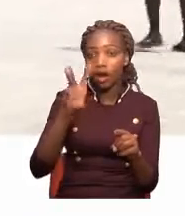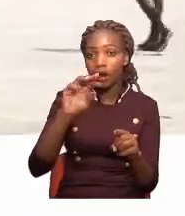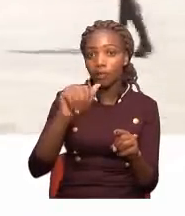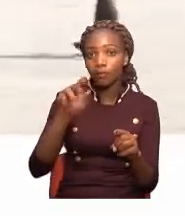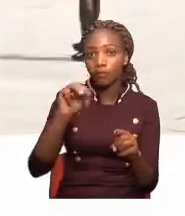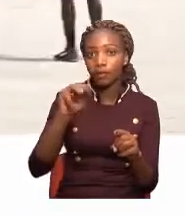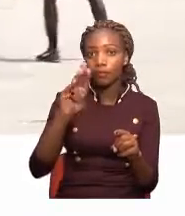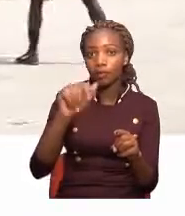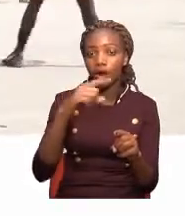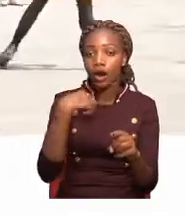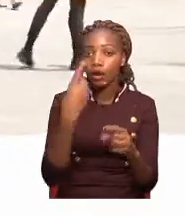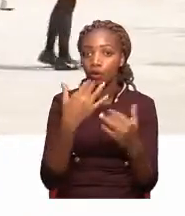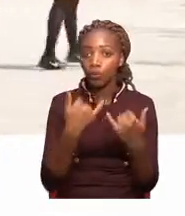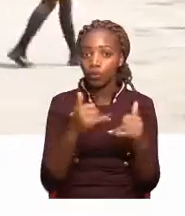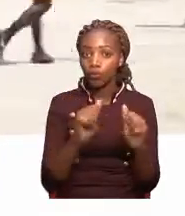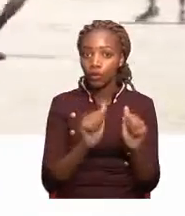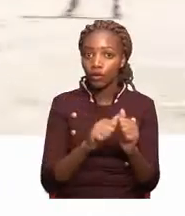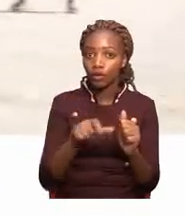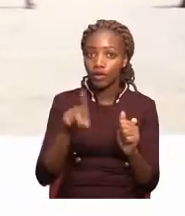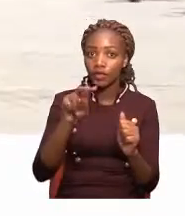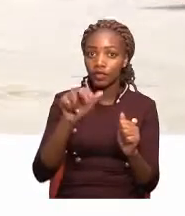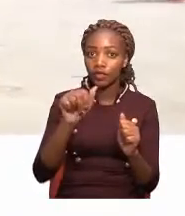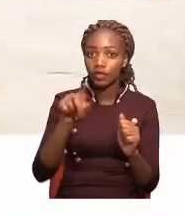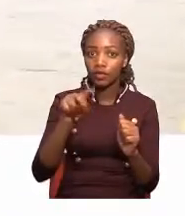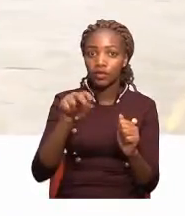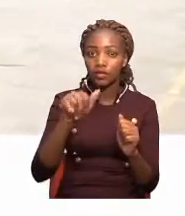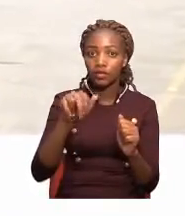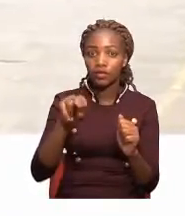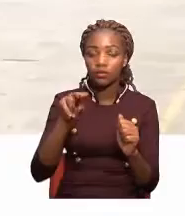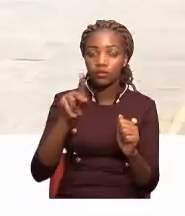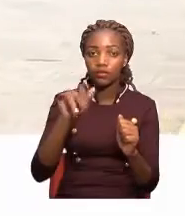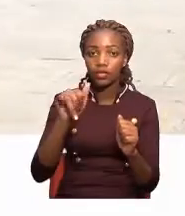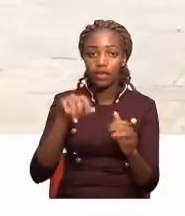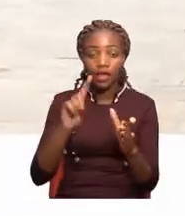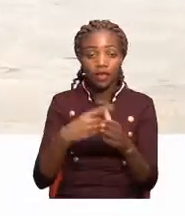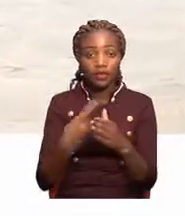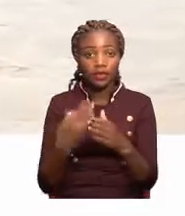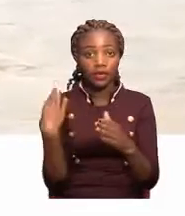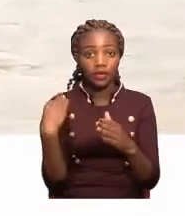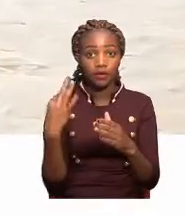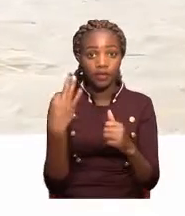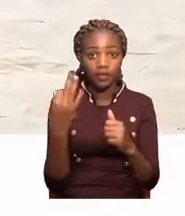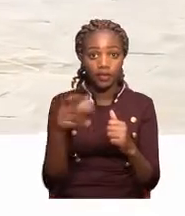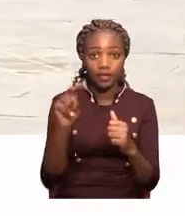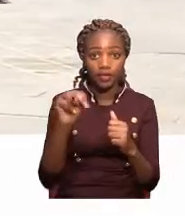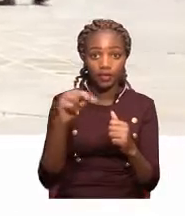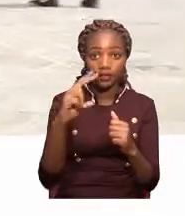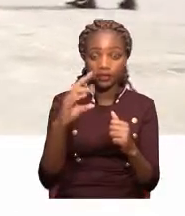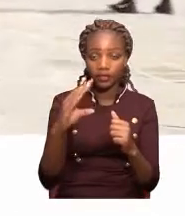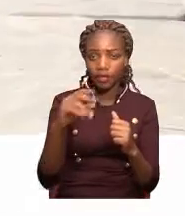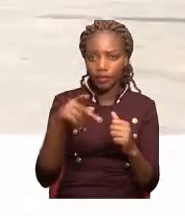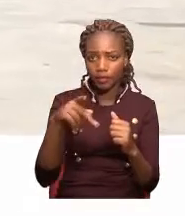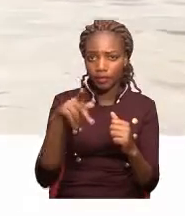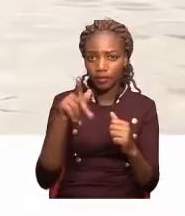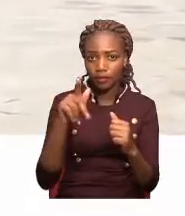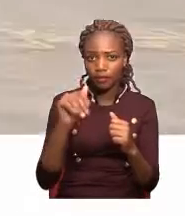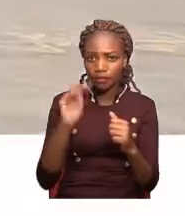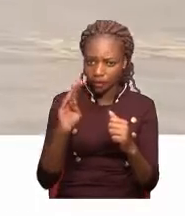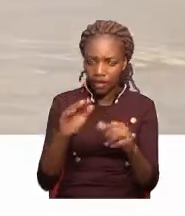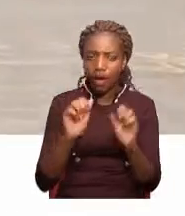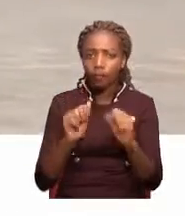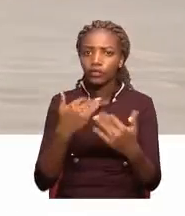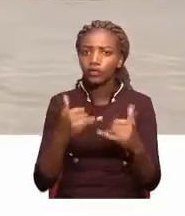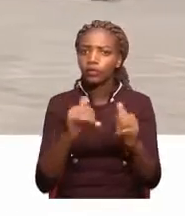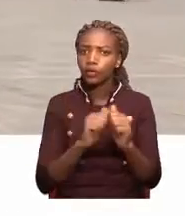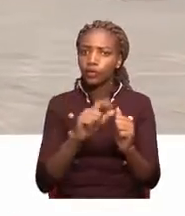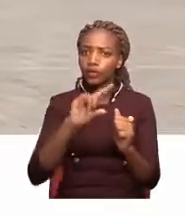handball watakapocheza na Nanyuki kuanzia saa 8:30. Kwingineko, nafasi ya tatu NCPB itachuana na JQUAT kuanzia saa 10 jioni baada